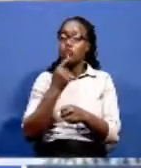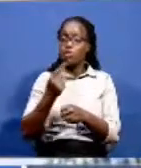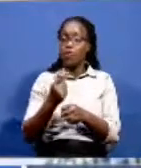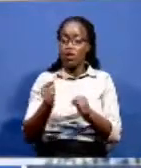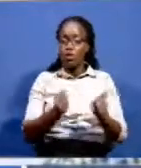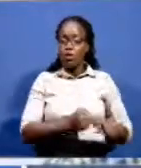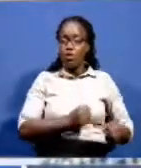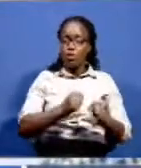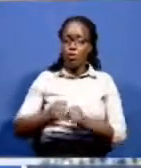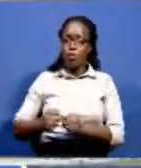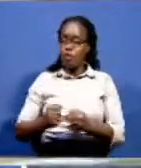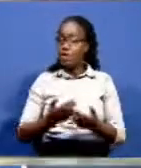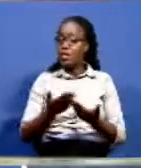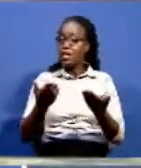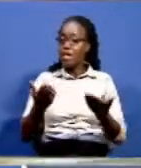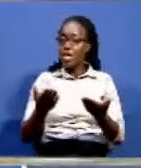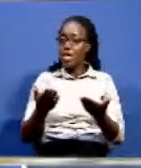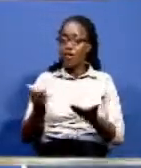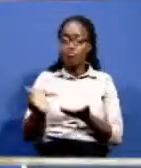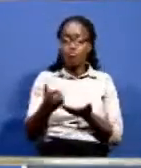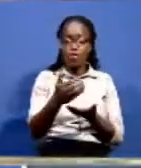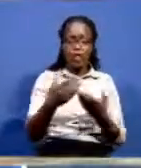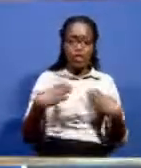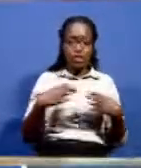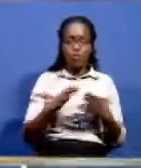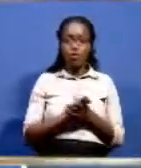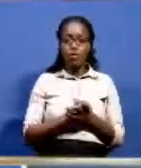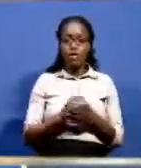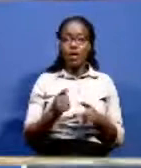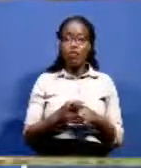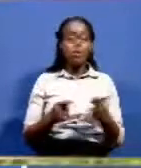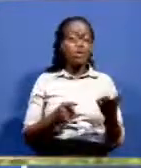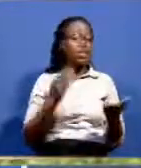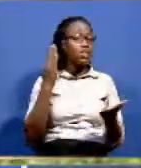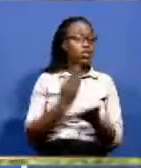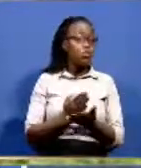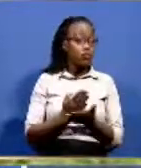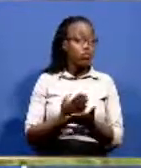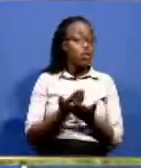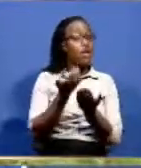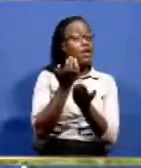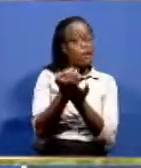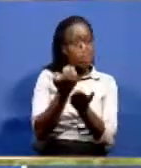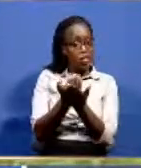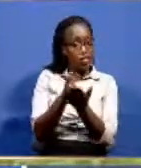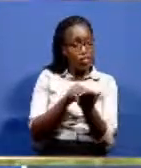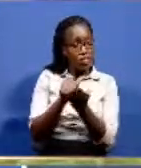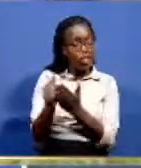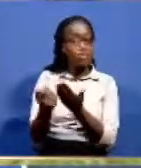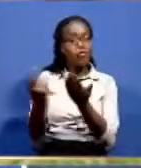zinazunguka zikichukua watu. It is however in Mdalangi that the true scale of its destructive nature has come to the